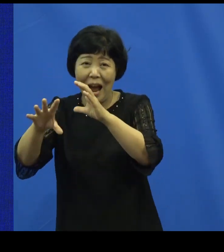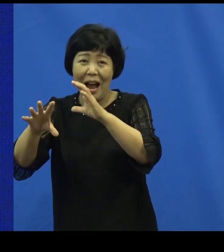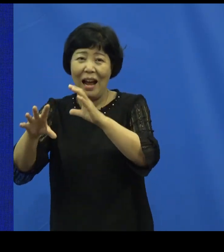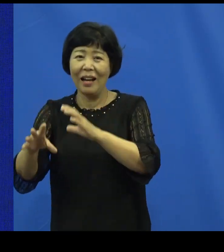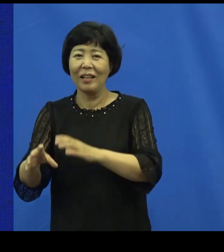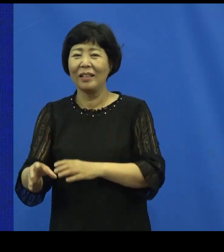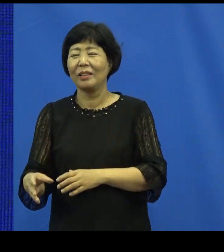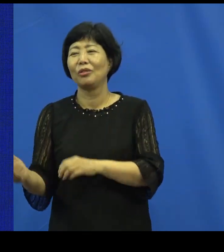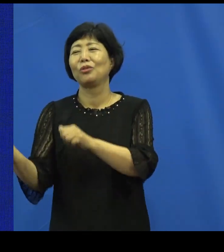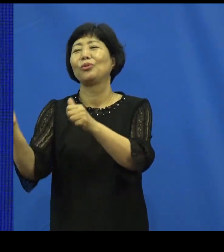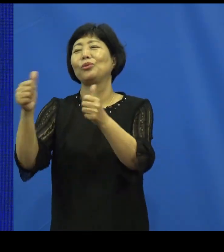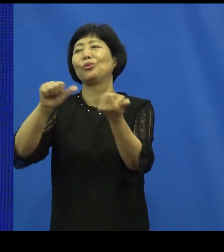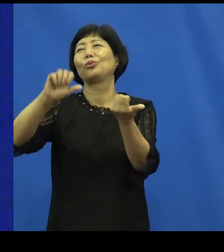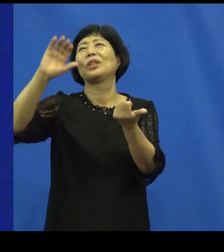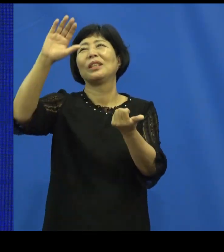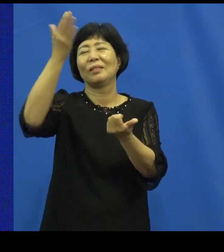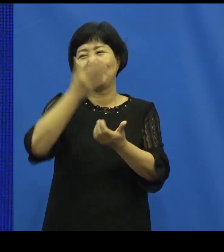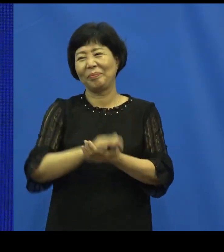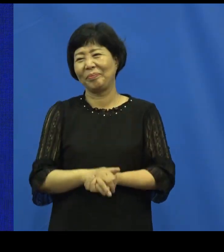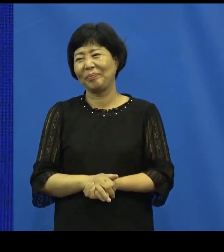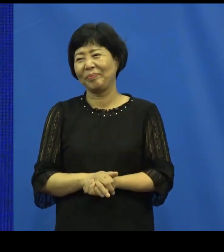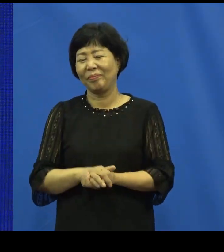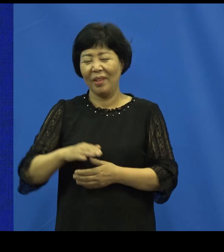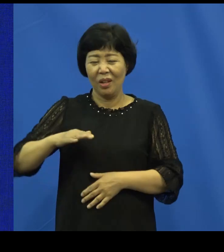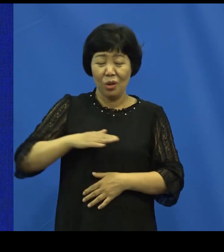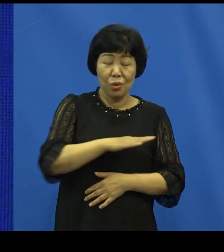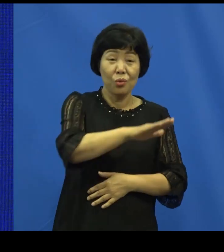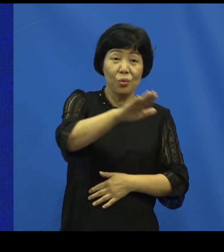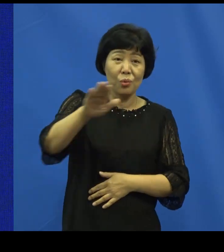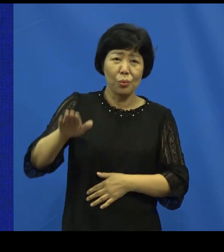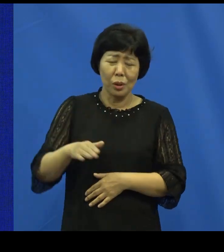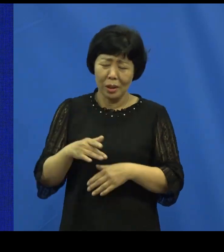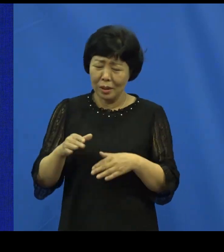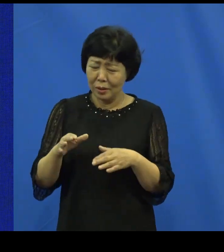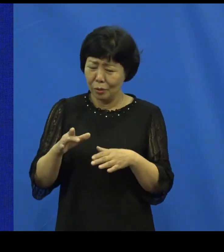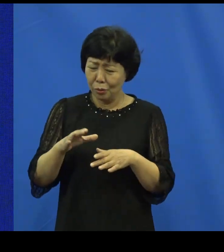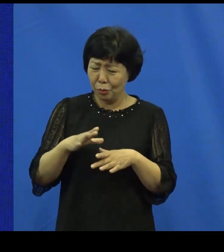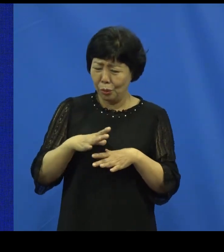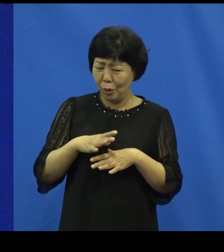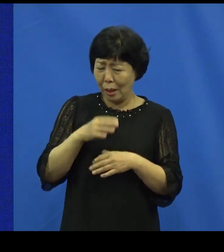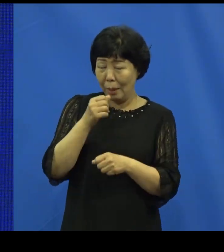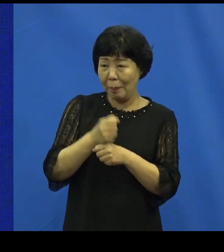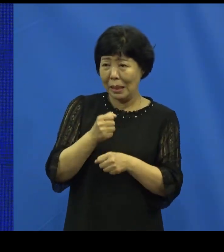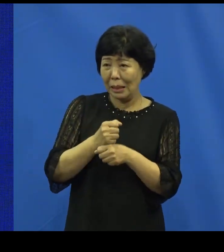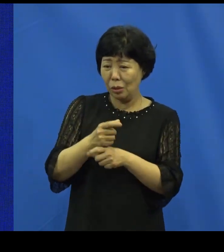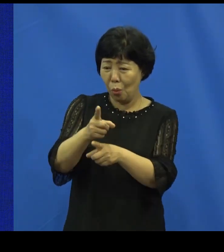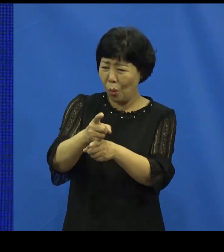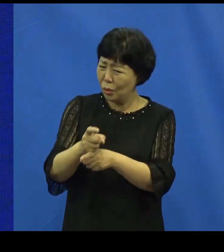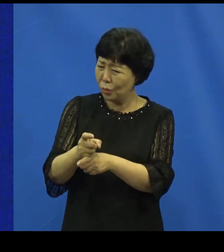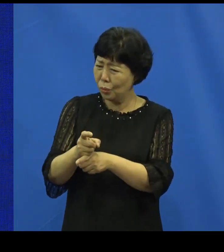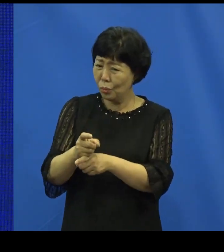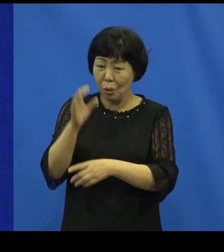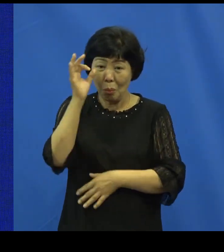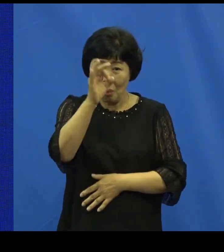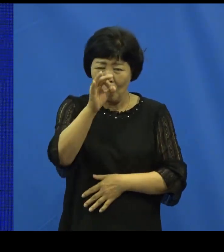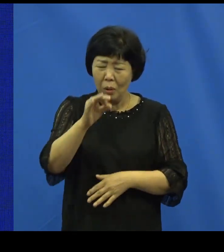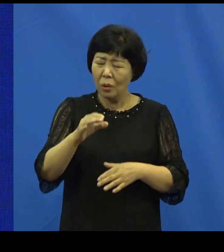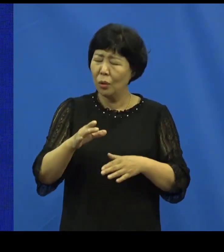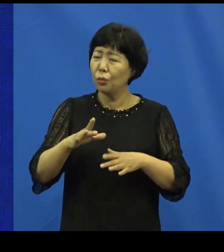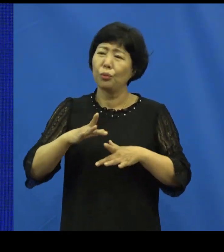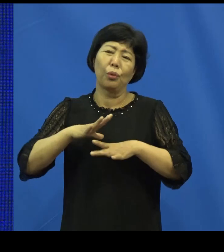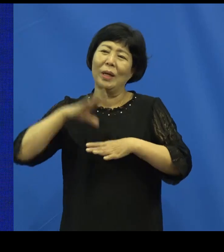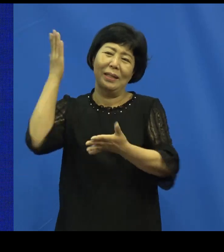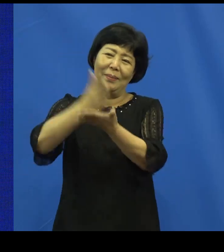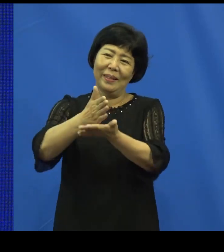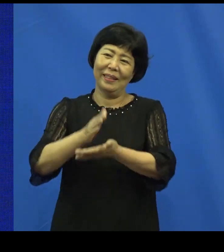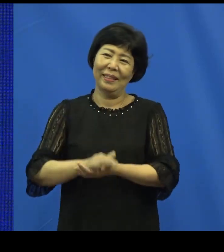짧습니다. 우리를 두렵게 하는 적들을 두려워하지 마세요. 여러분, 악인들의 도모와 그 모사는